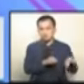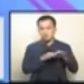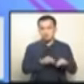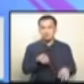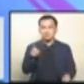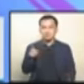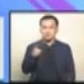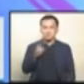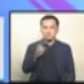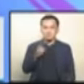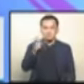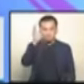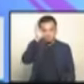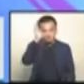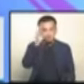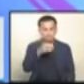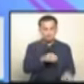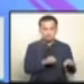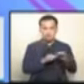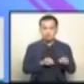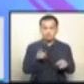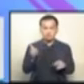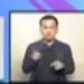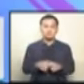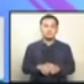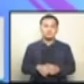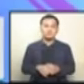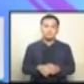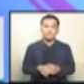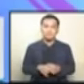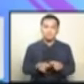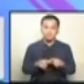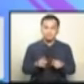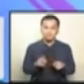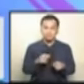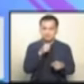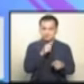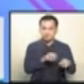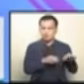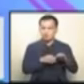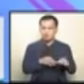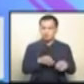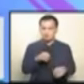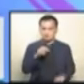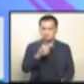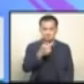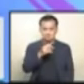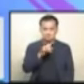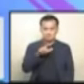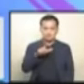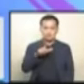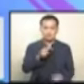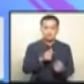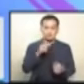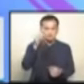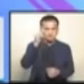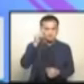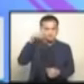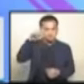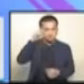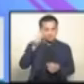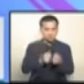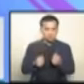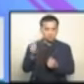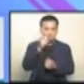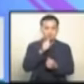itong si Inspector Bercasio. Saksakan ng pagkaduwag. Pero ang hindi duwag ay si General Nestor Quinzay, Chief ng Community Relations